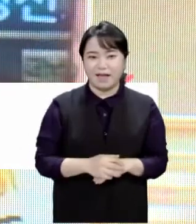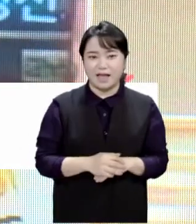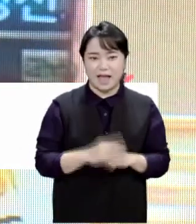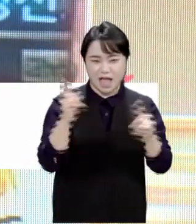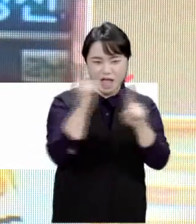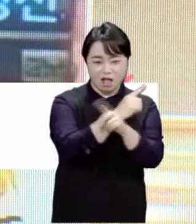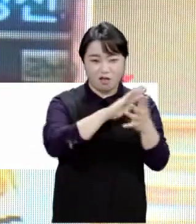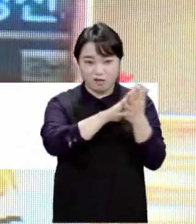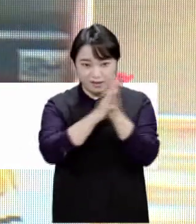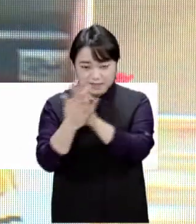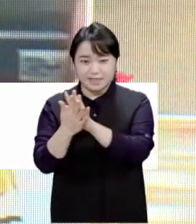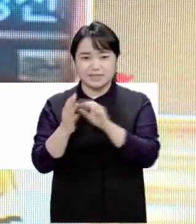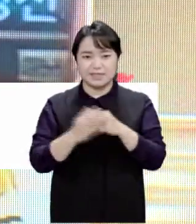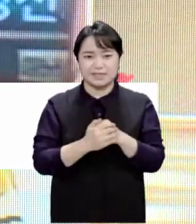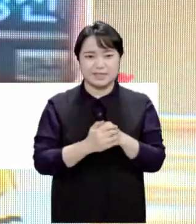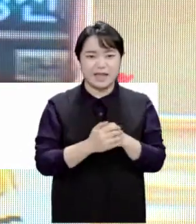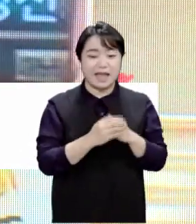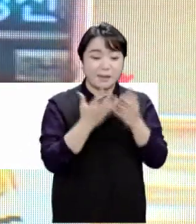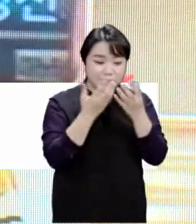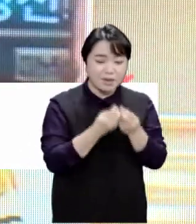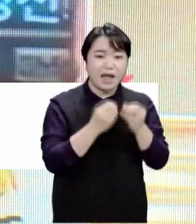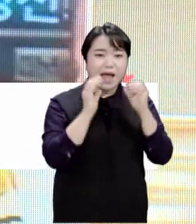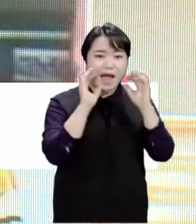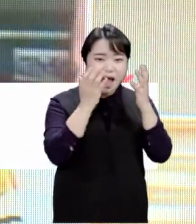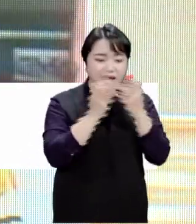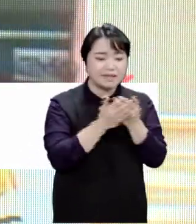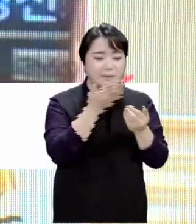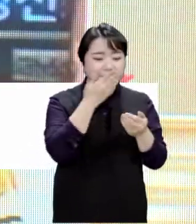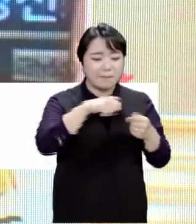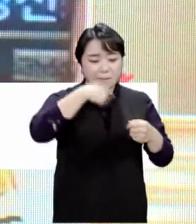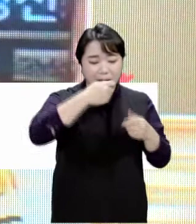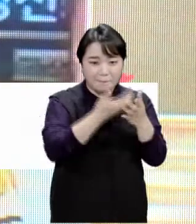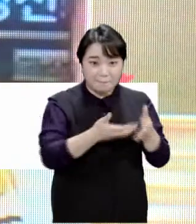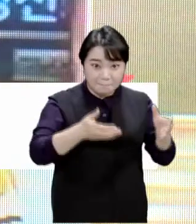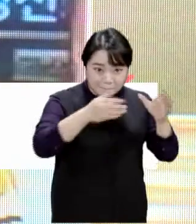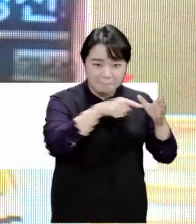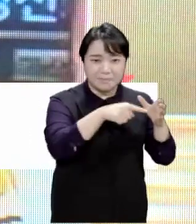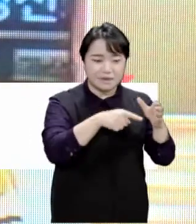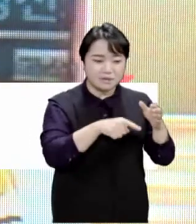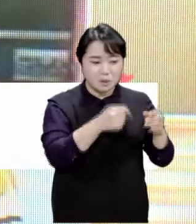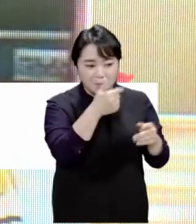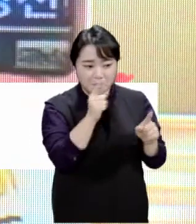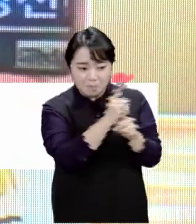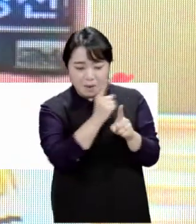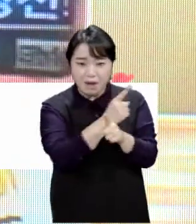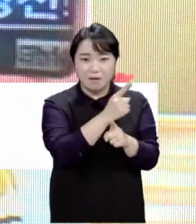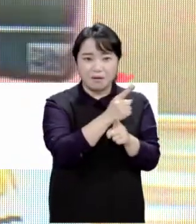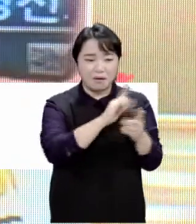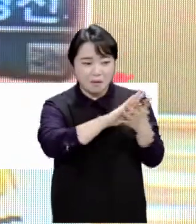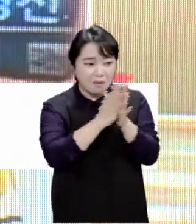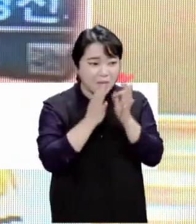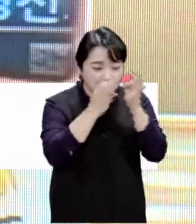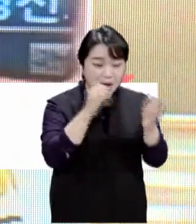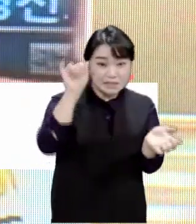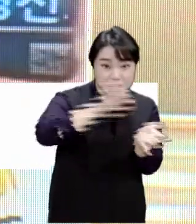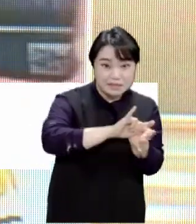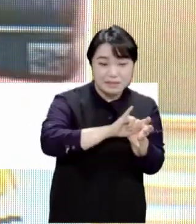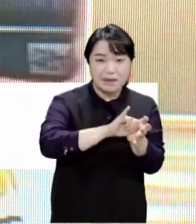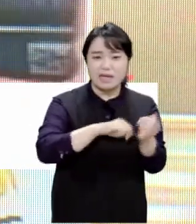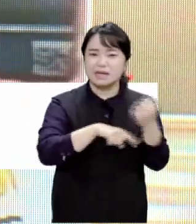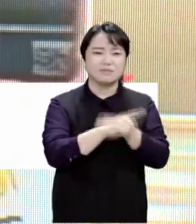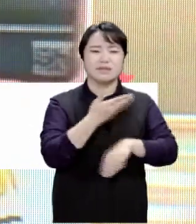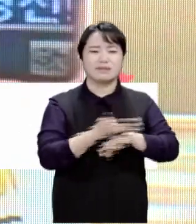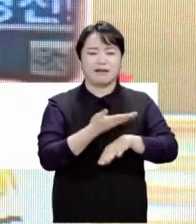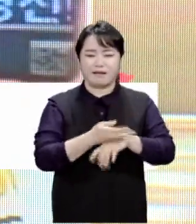혁신은 아이들 밥그릇의 차별을 두려다 실패한 낡은 경험으로 이룰 수 없습니다. 합니다